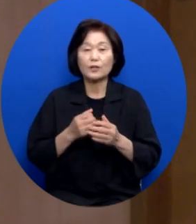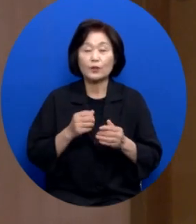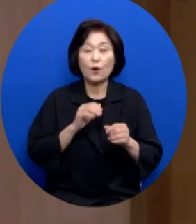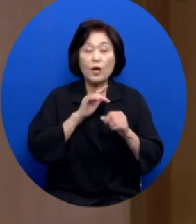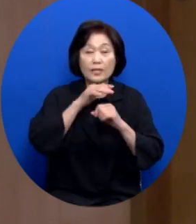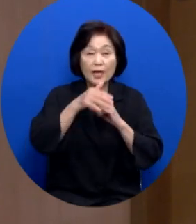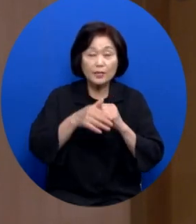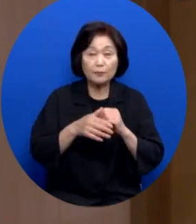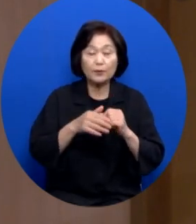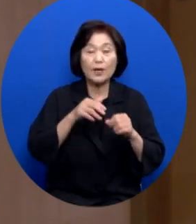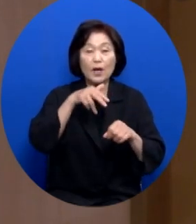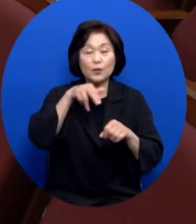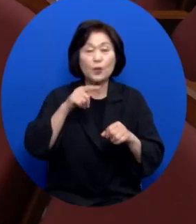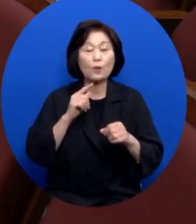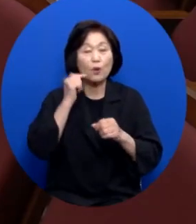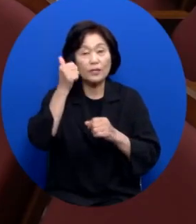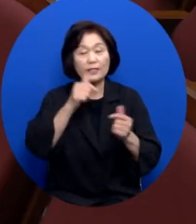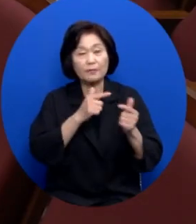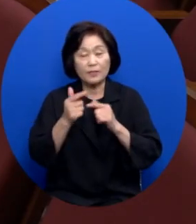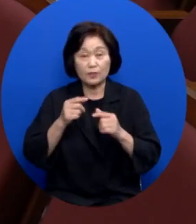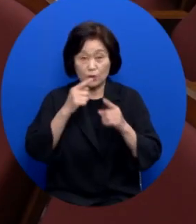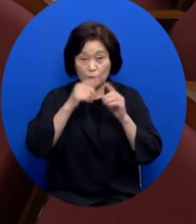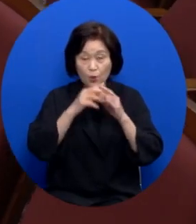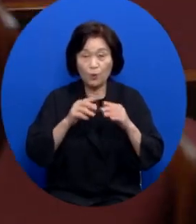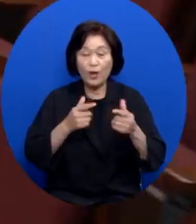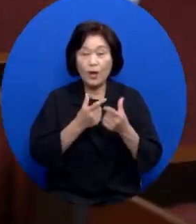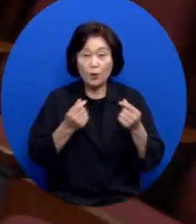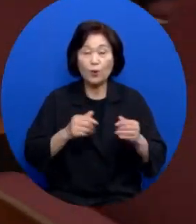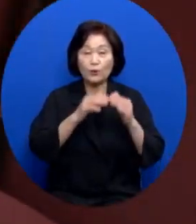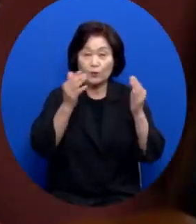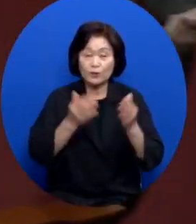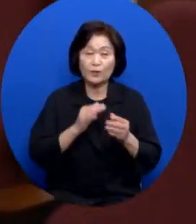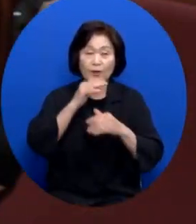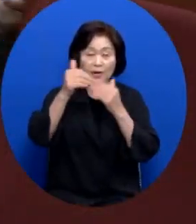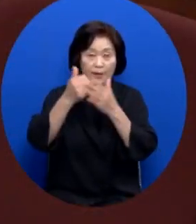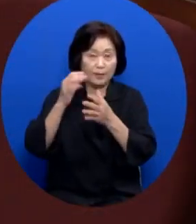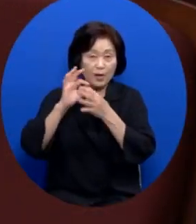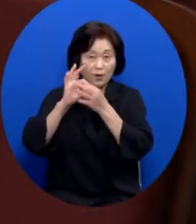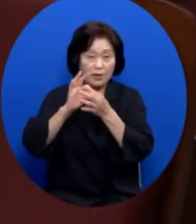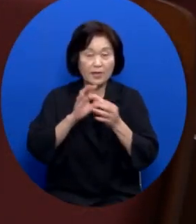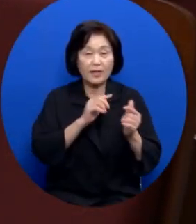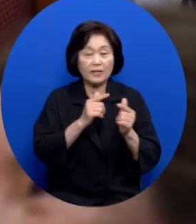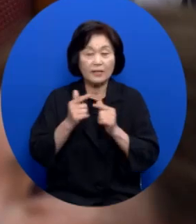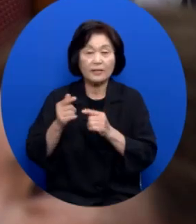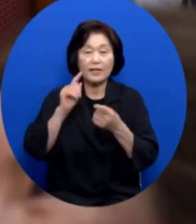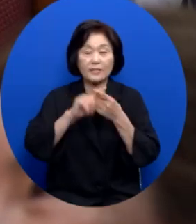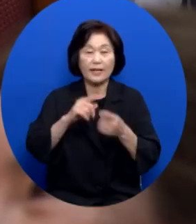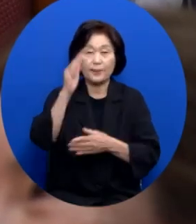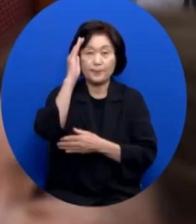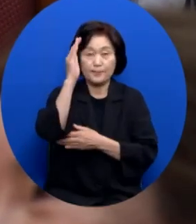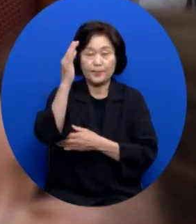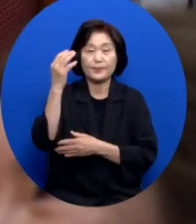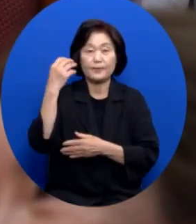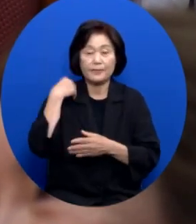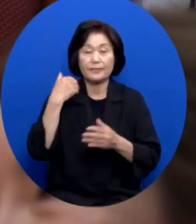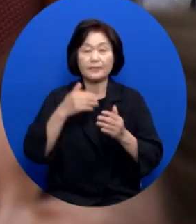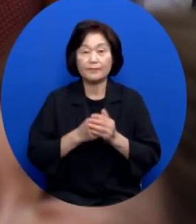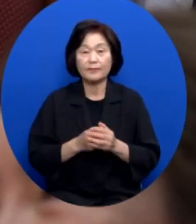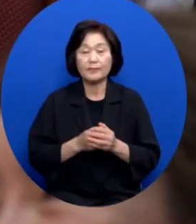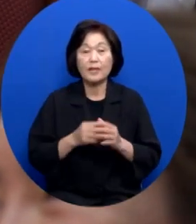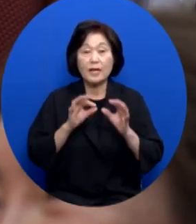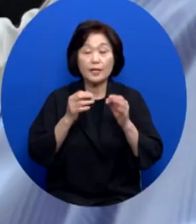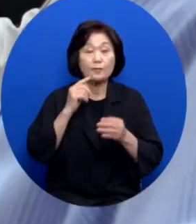조경호 목사가 교회 공동체와 하나님과의 관계 등에 대해 설교했습니다. 김운성 목사는